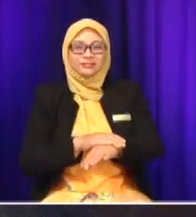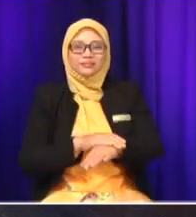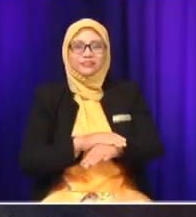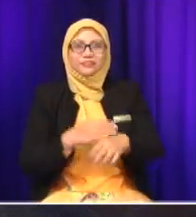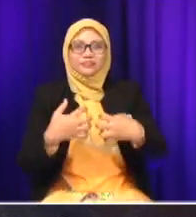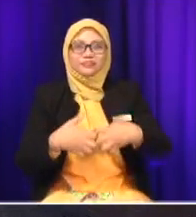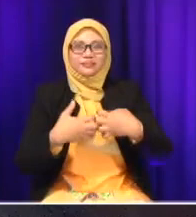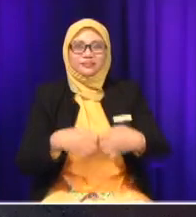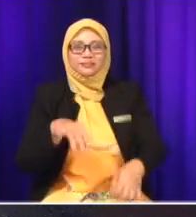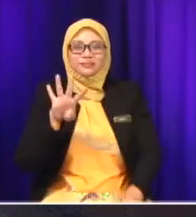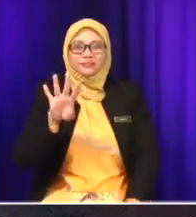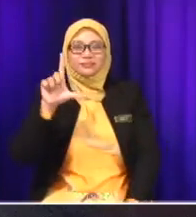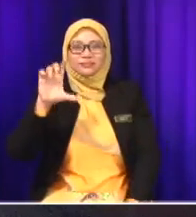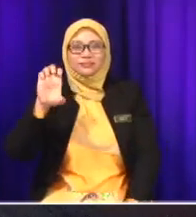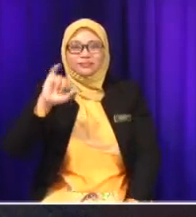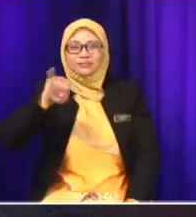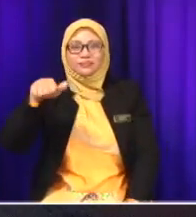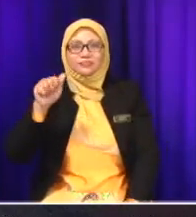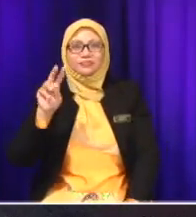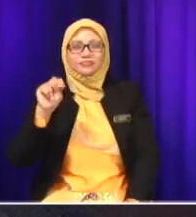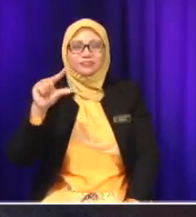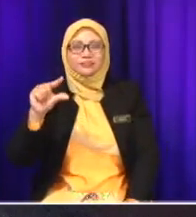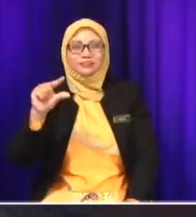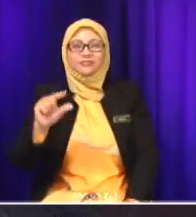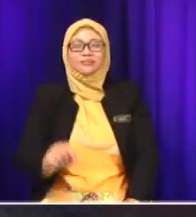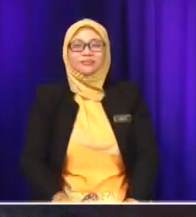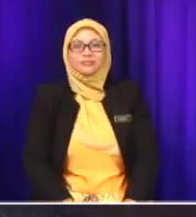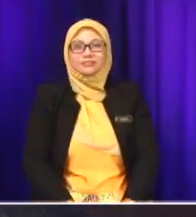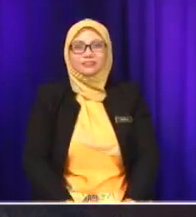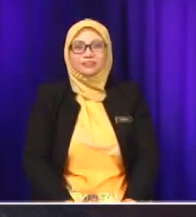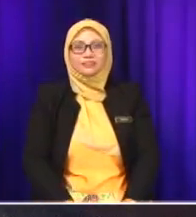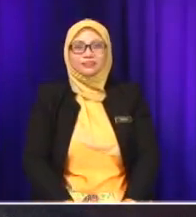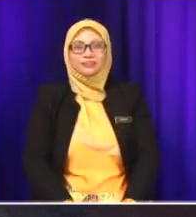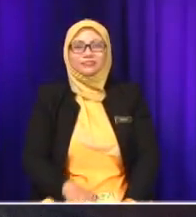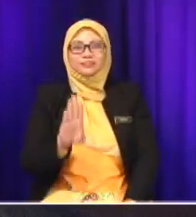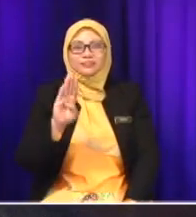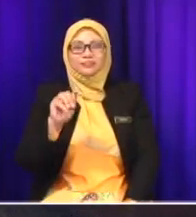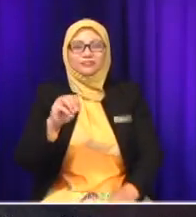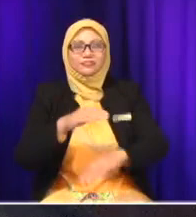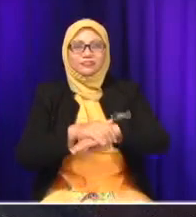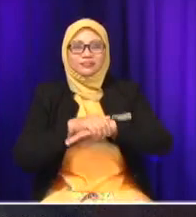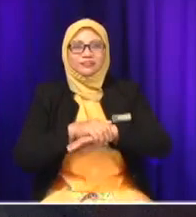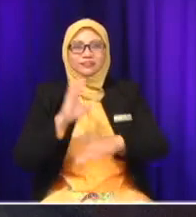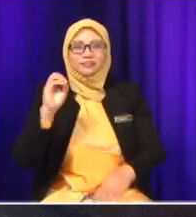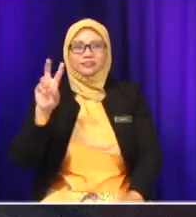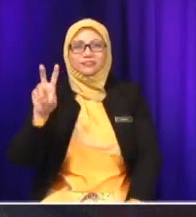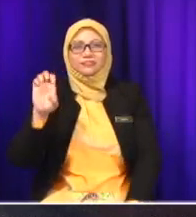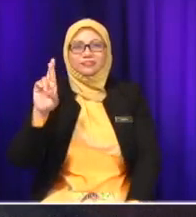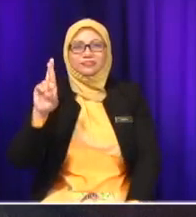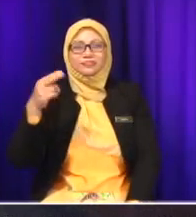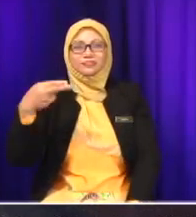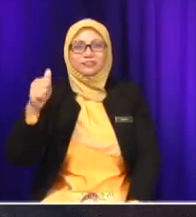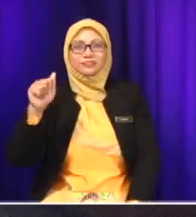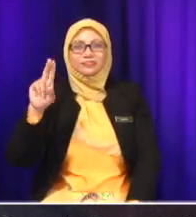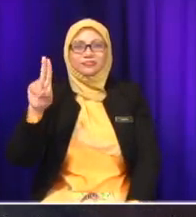akan kalau bahasa inggeris kita Panggil overhaul overha tapi kalau overhaul tu kita merombak ke semua bahagian Enjin tapi kalau top